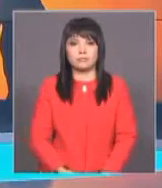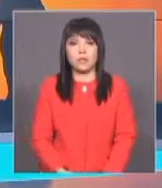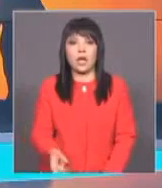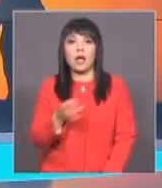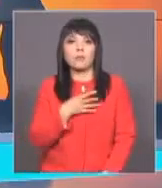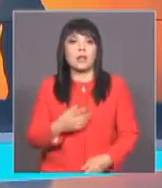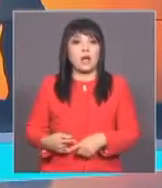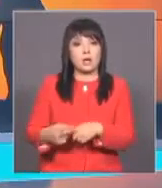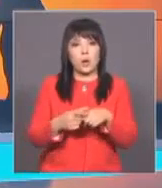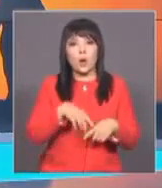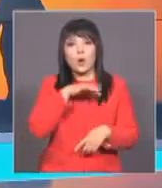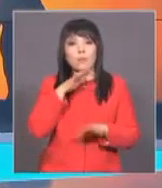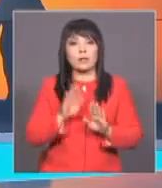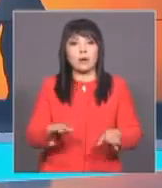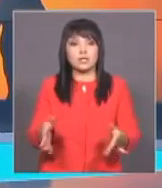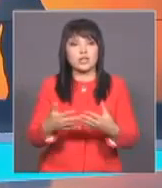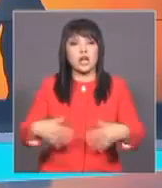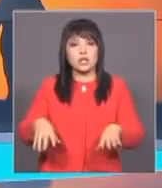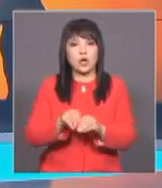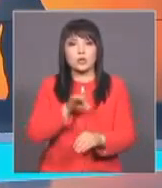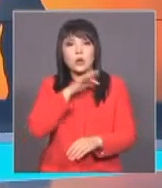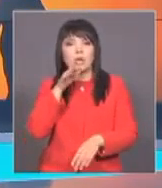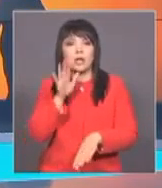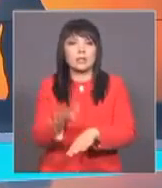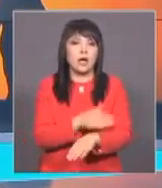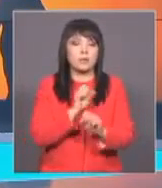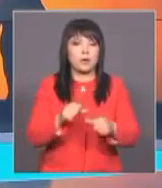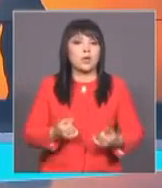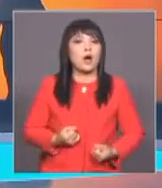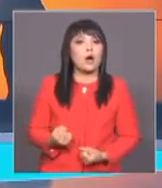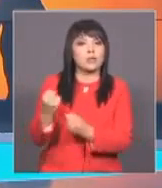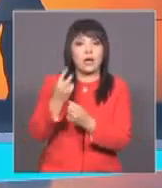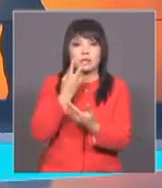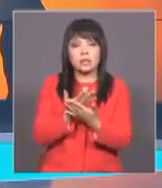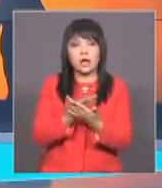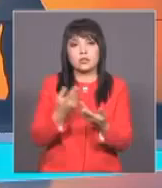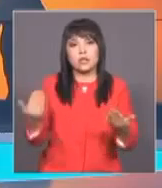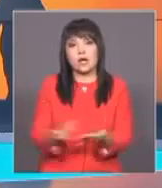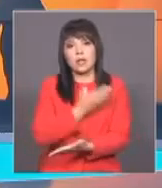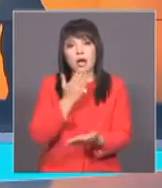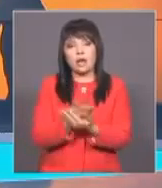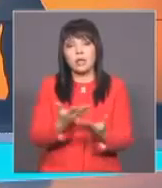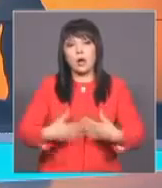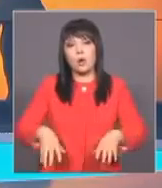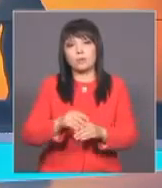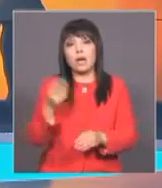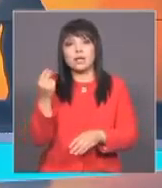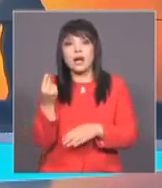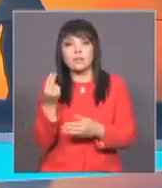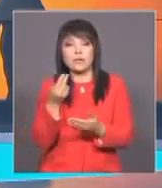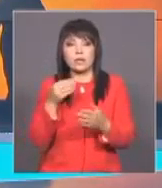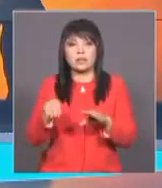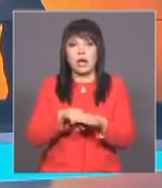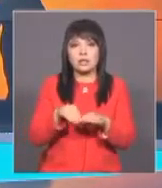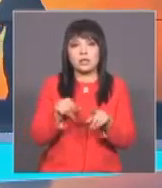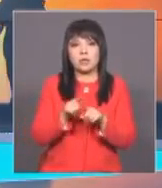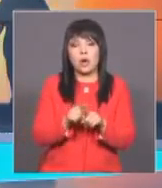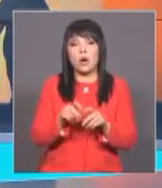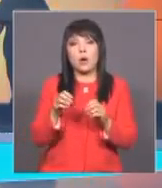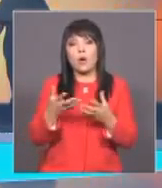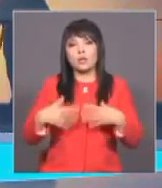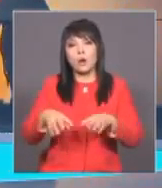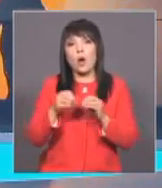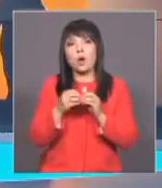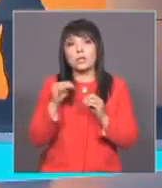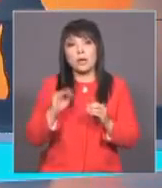Ал Беларусьте көп балалы жанұяларды ұзақ мерзімді қолдаудың жаңа түрі ретінде отбасы капиталы, яғни отбасыларға 10 000